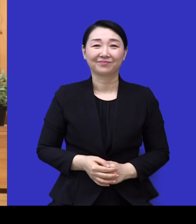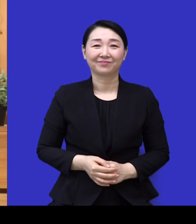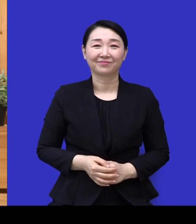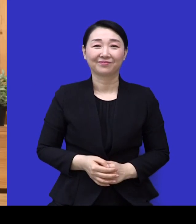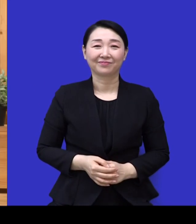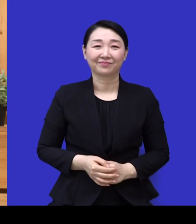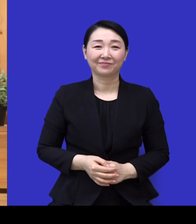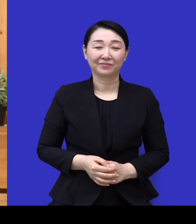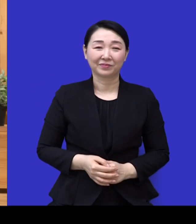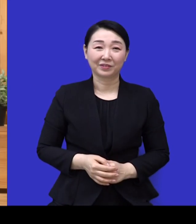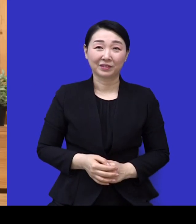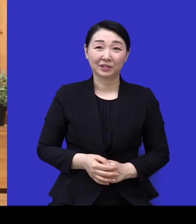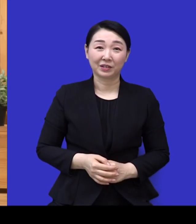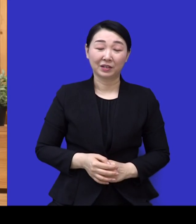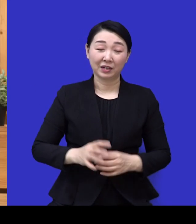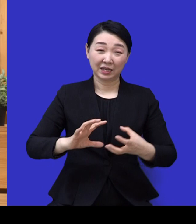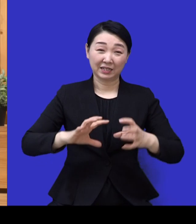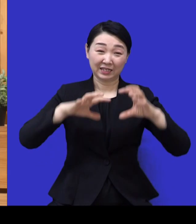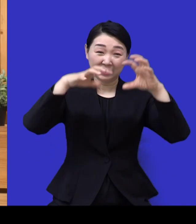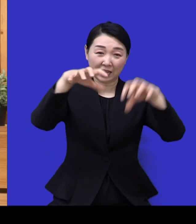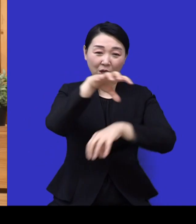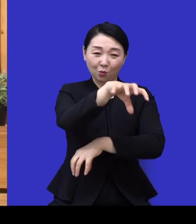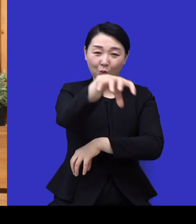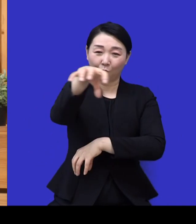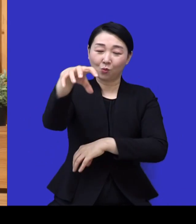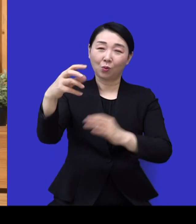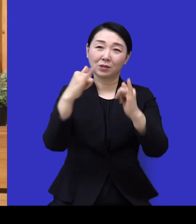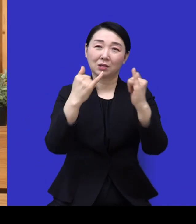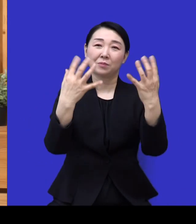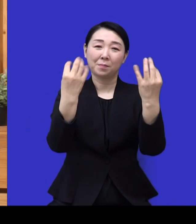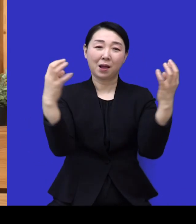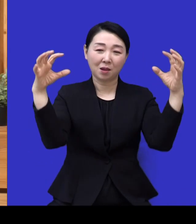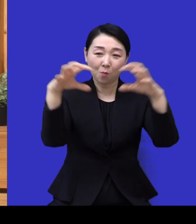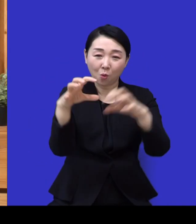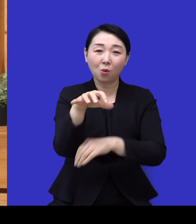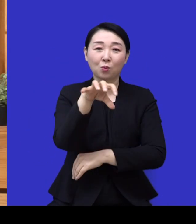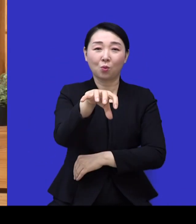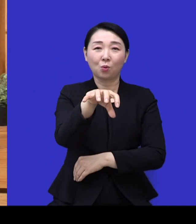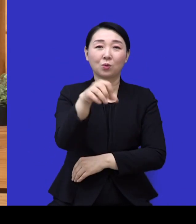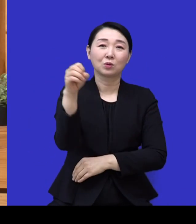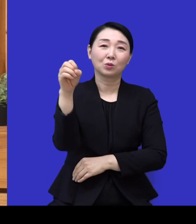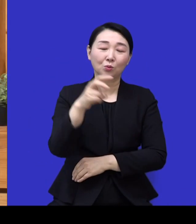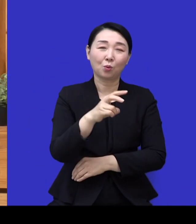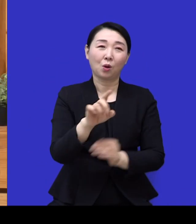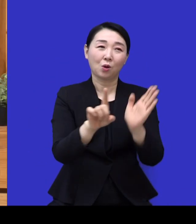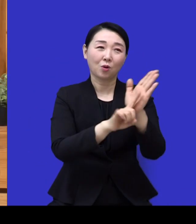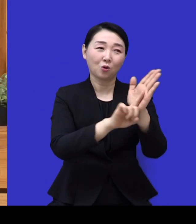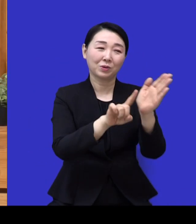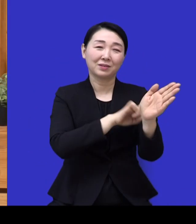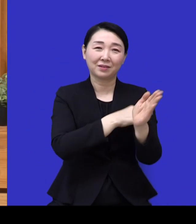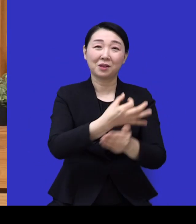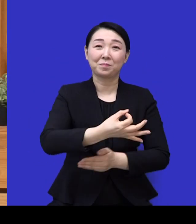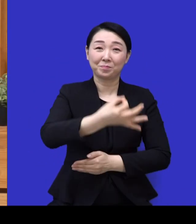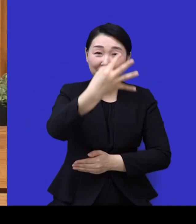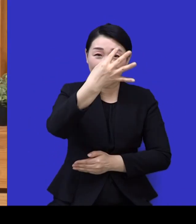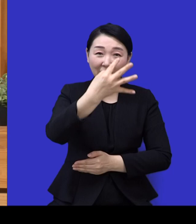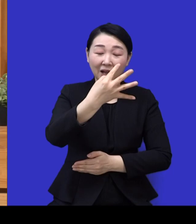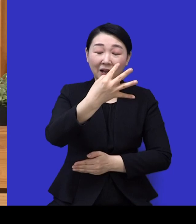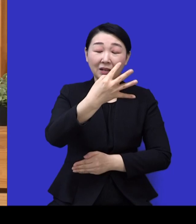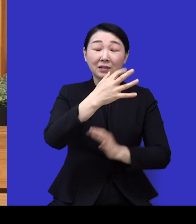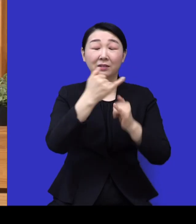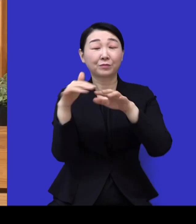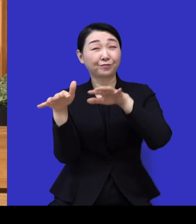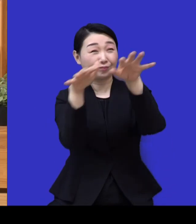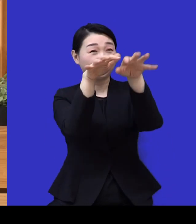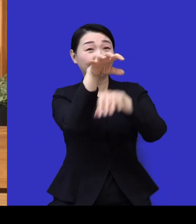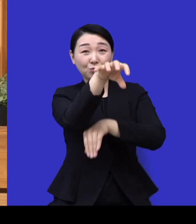그러니까 세계 곳곳에 사람들이 가장 많이 모이는 곳 그리고 흔히들 얘기하는 광고비가 제일 비싸고 시선을 많이 끌 수